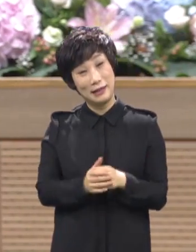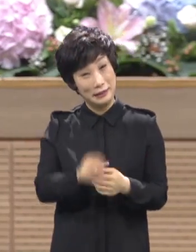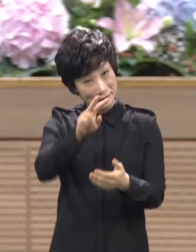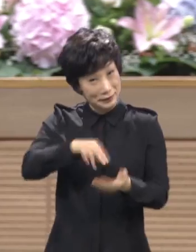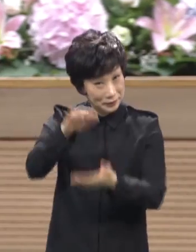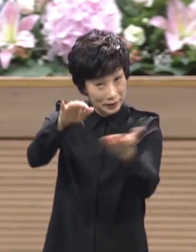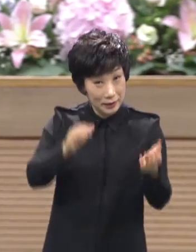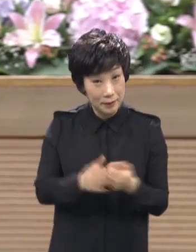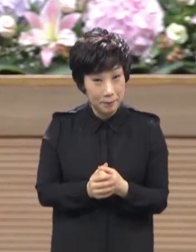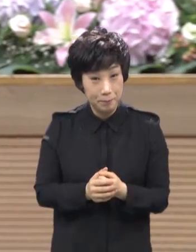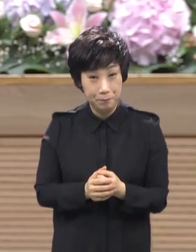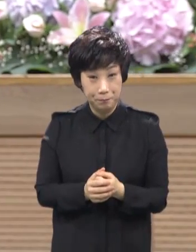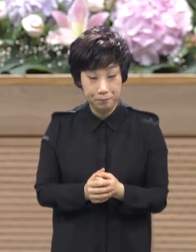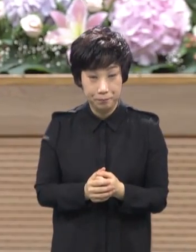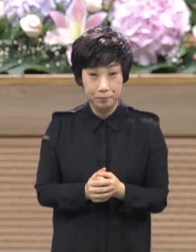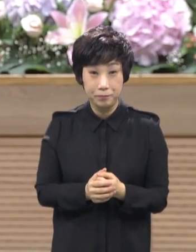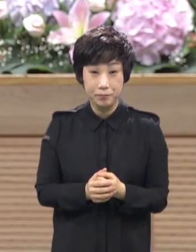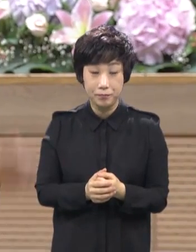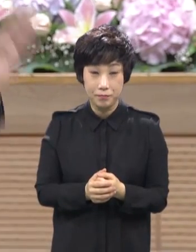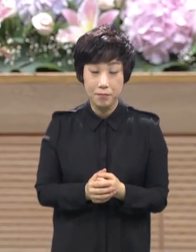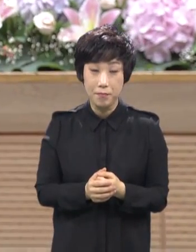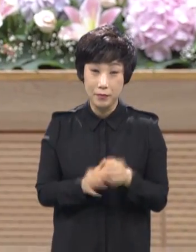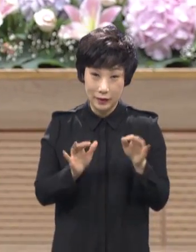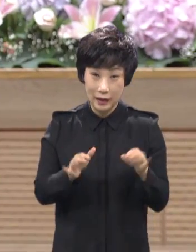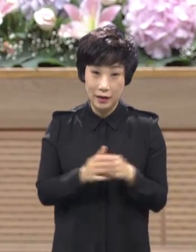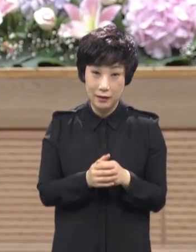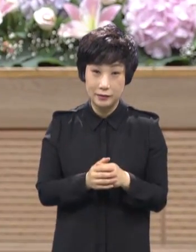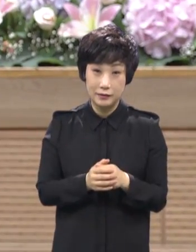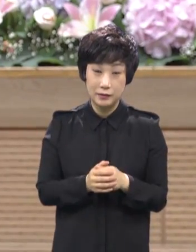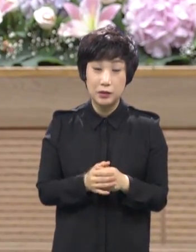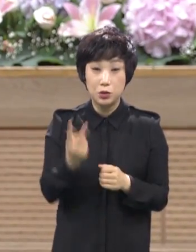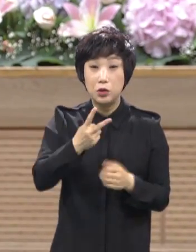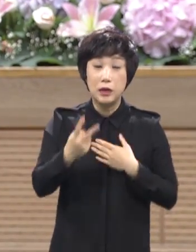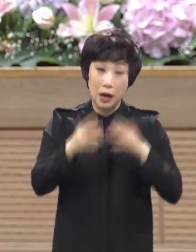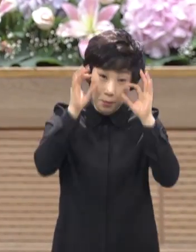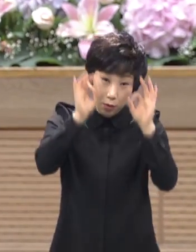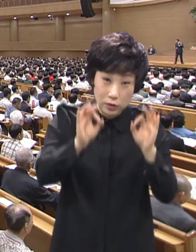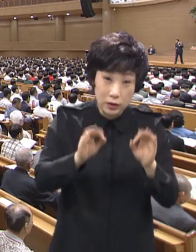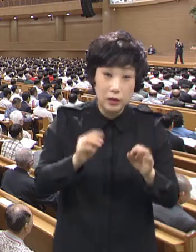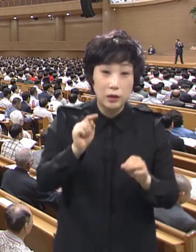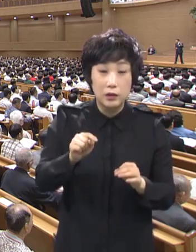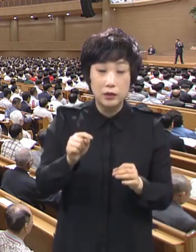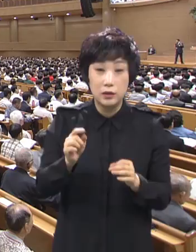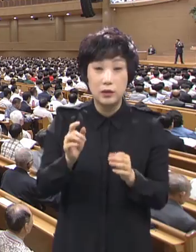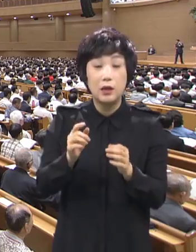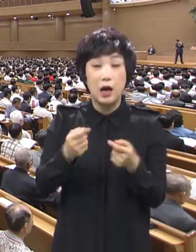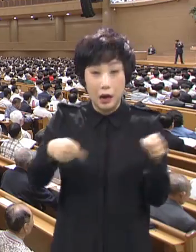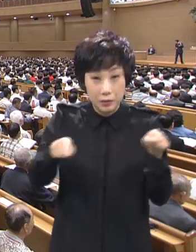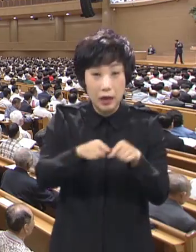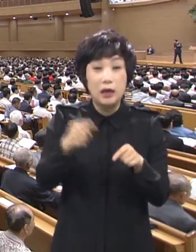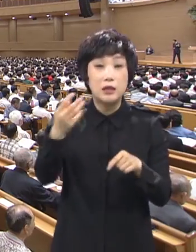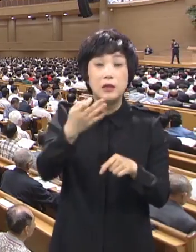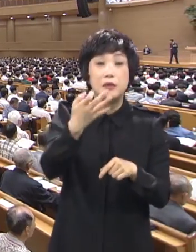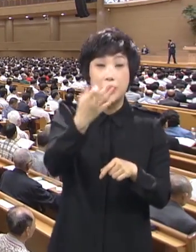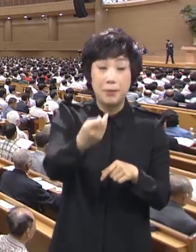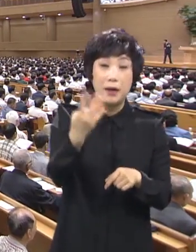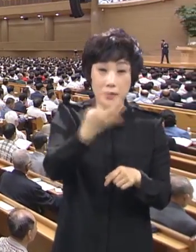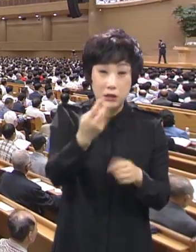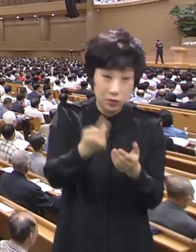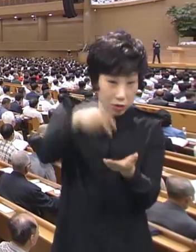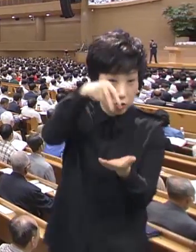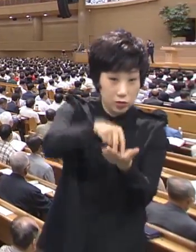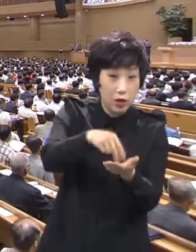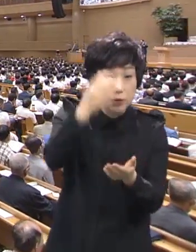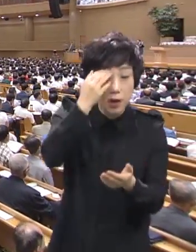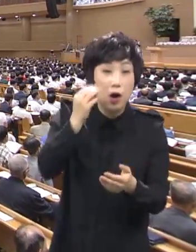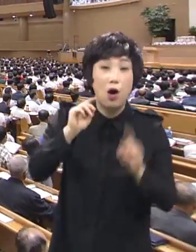들어봐. 읽어봐. 14장. 또 내가 보니 그와 함께 14만 4천이 섰는데 그 이마에